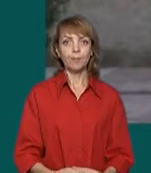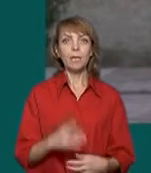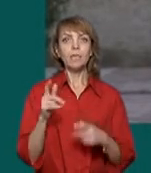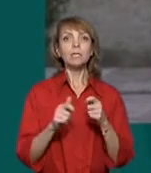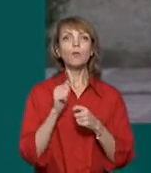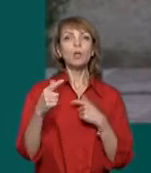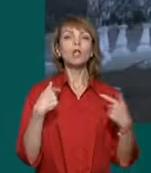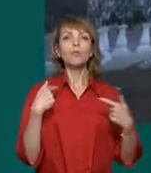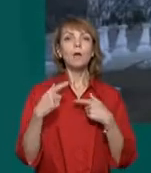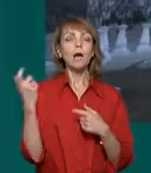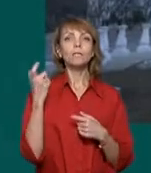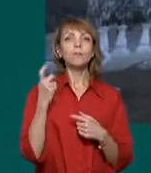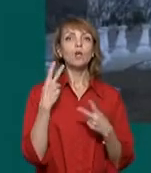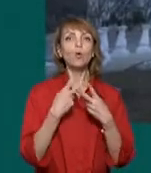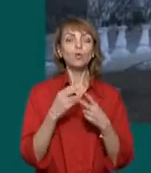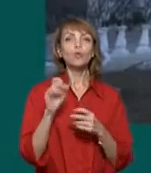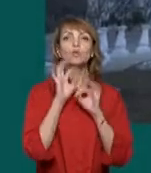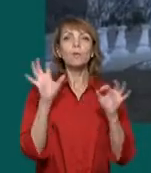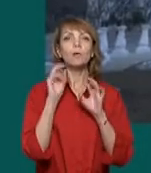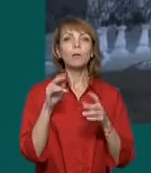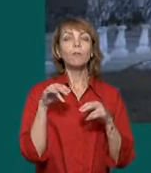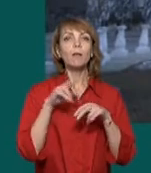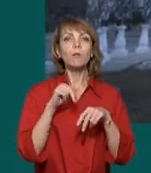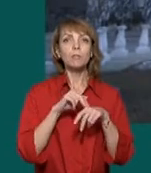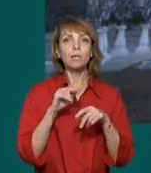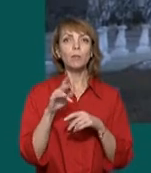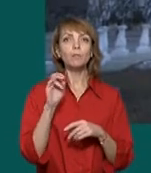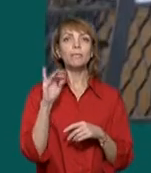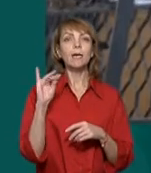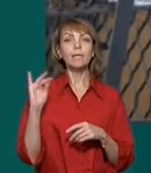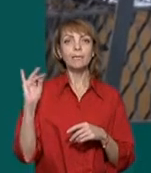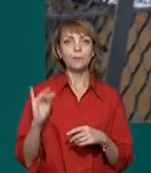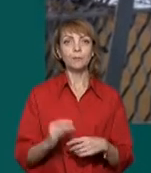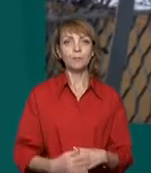Заяви про катування у харківській колонії, що розповіли правозахисники та пенітенціарії.